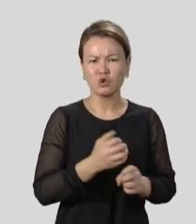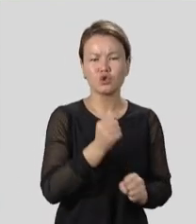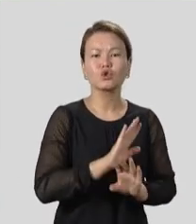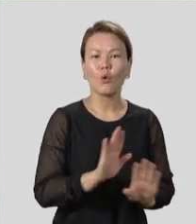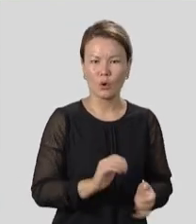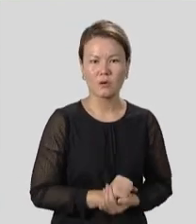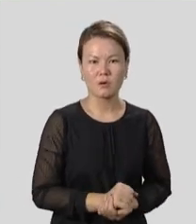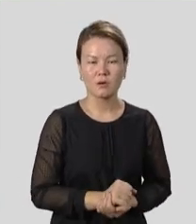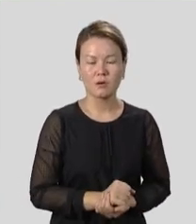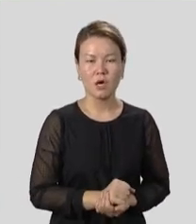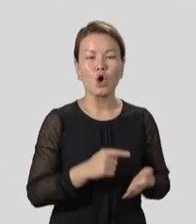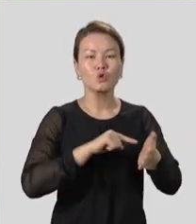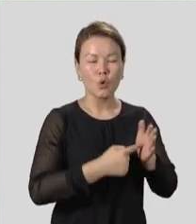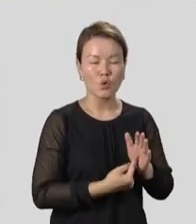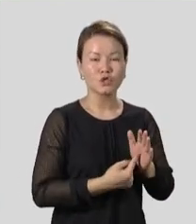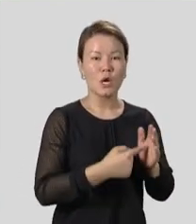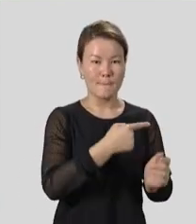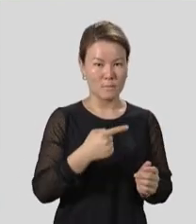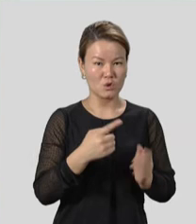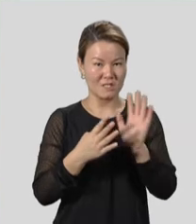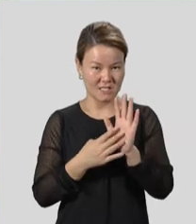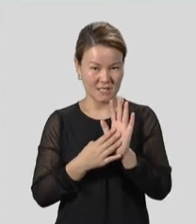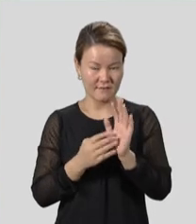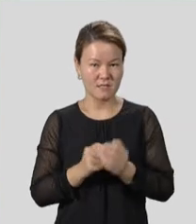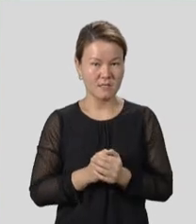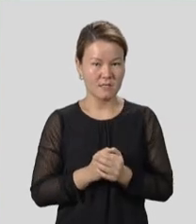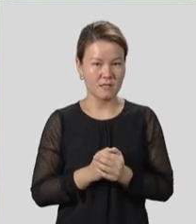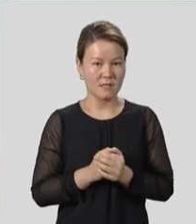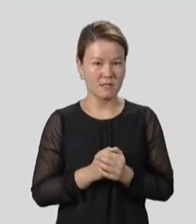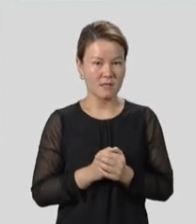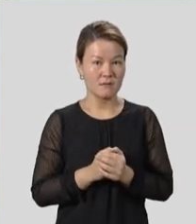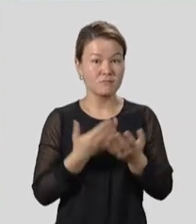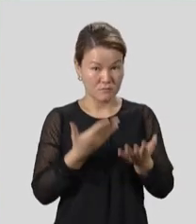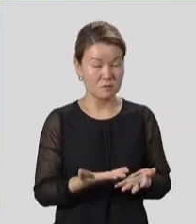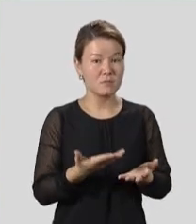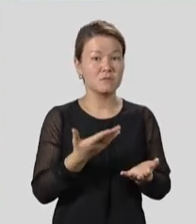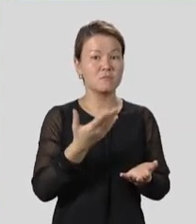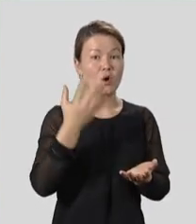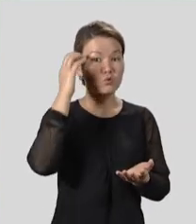строгое. Точка минус 9 теперь темная.